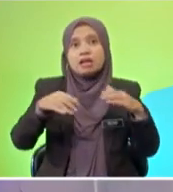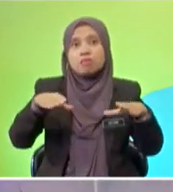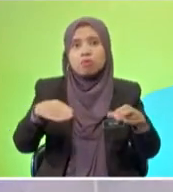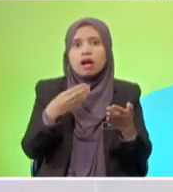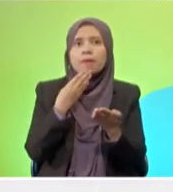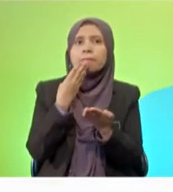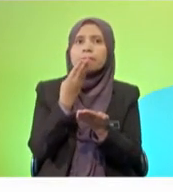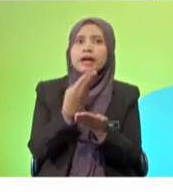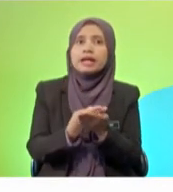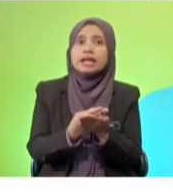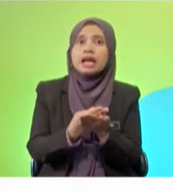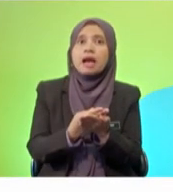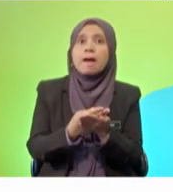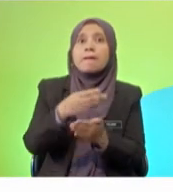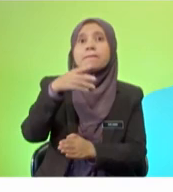adalah